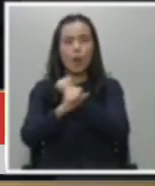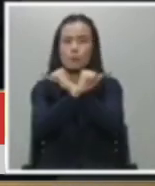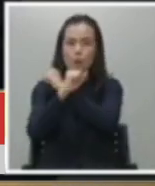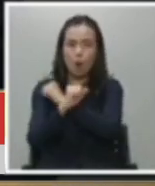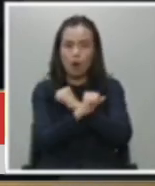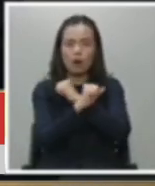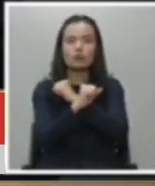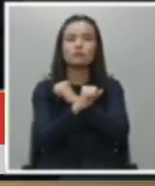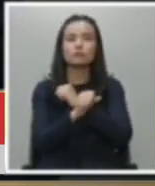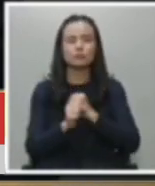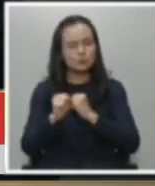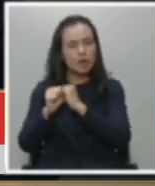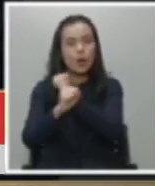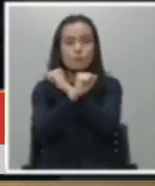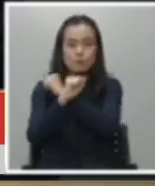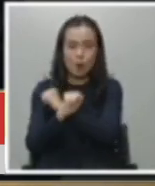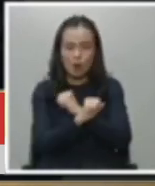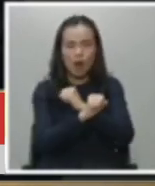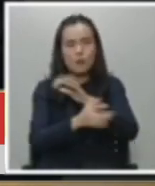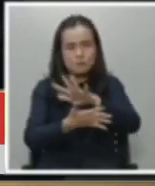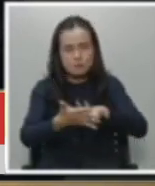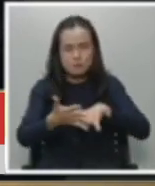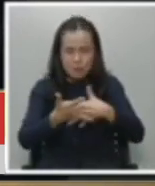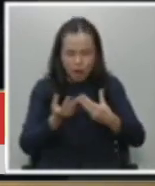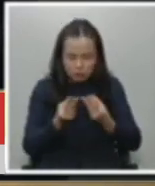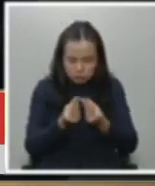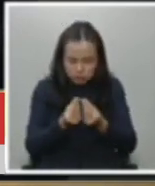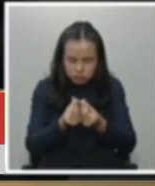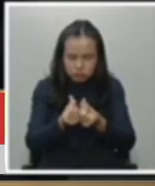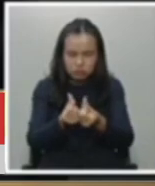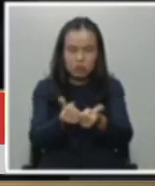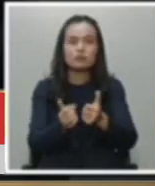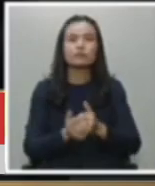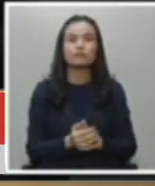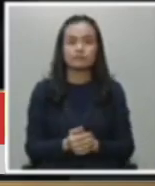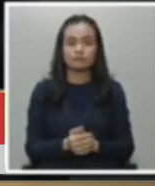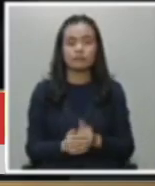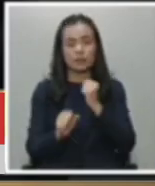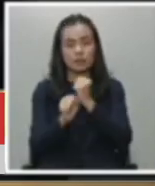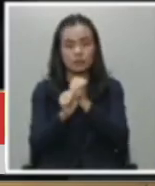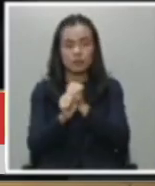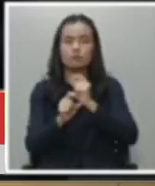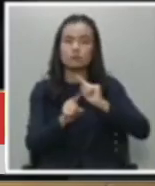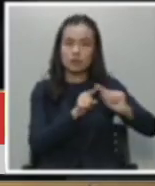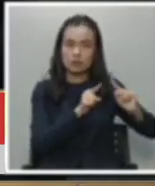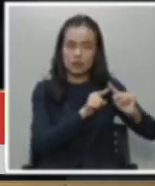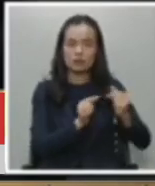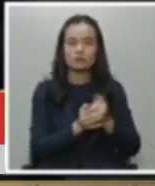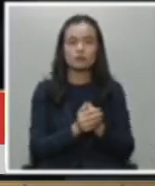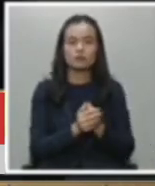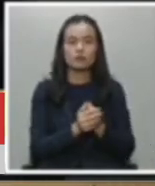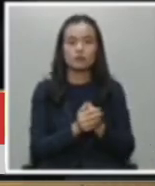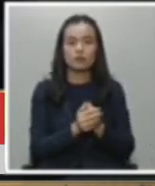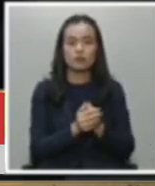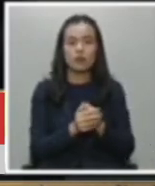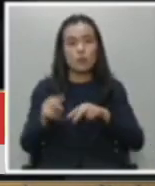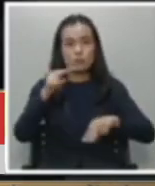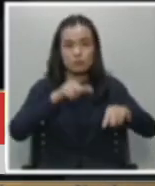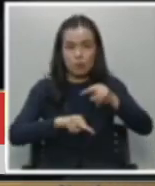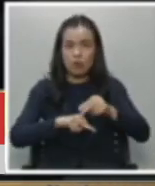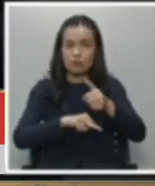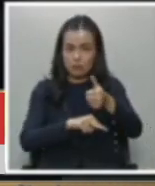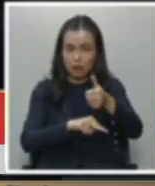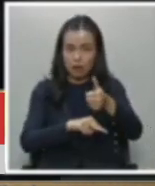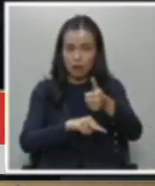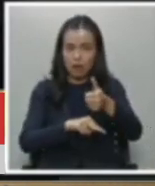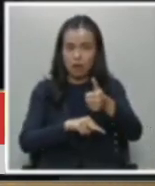ำเป็นแต่สั่งการเราก็วางแผนละเอียดนะครับก็การดำเนินการก็สามารถที่จะเข้าควบคุมสถานการณ์ได้เสร็จขาด